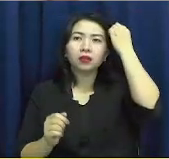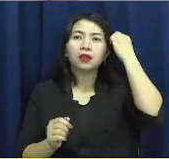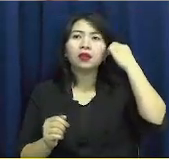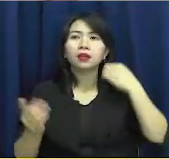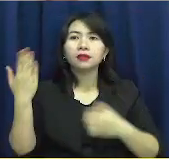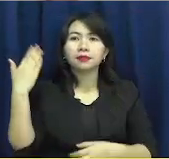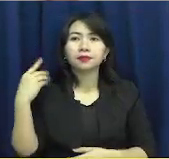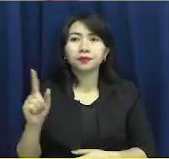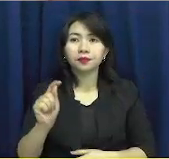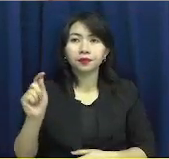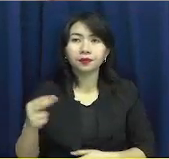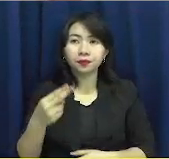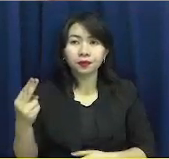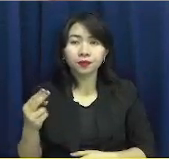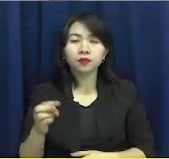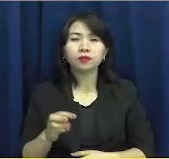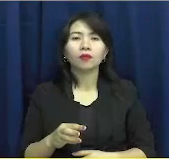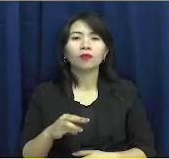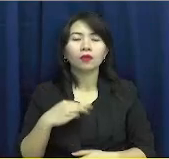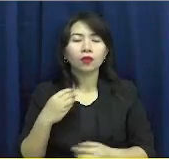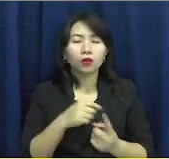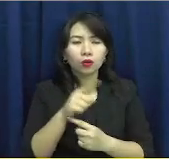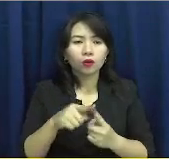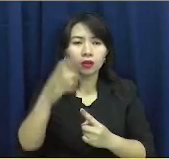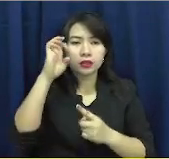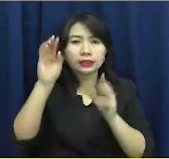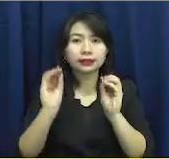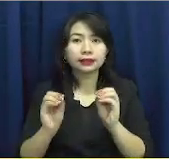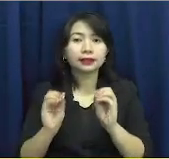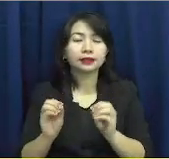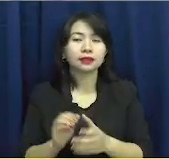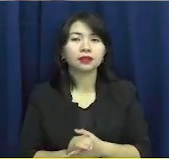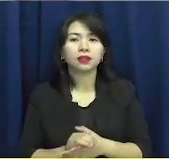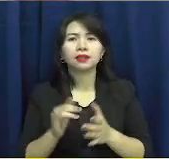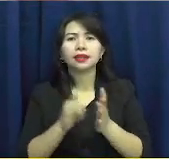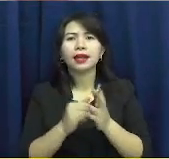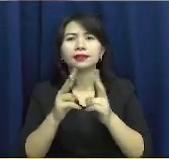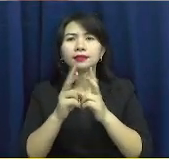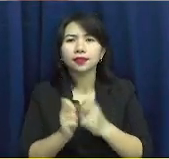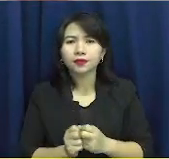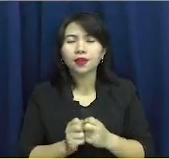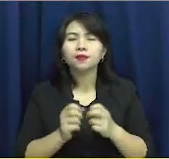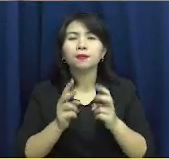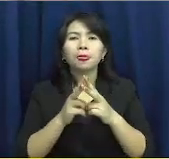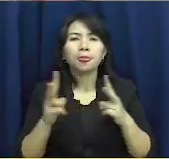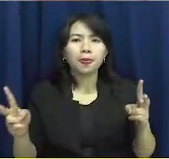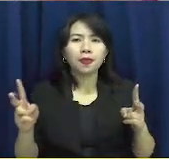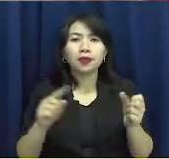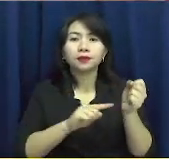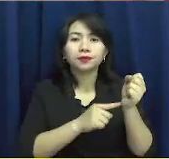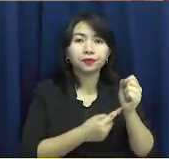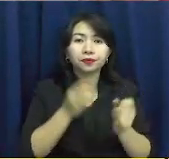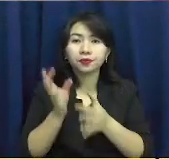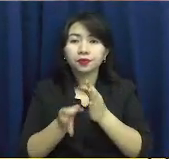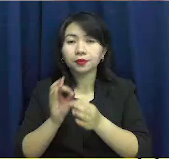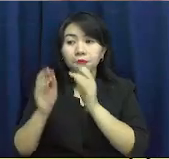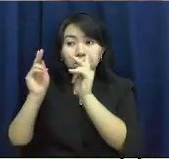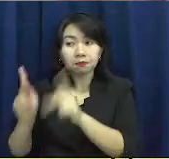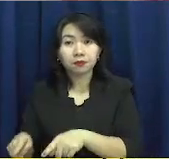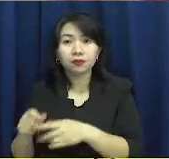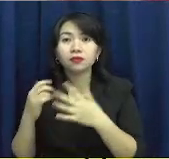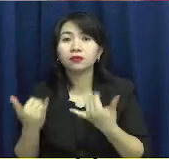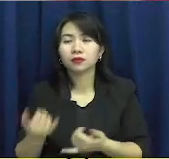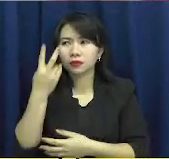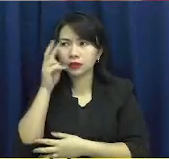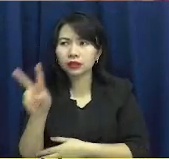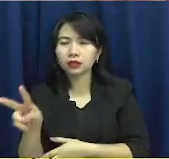last Thursday na nag-host po kami dito. Di ba? Narinig niyo po sa kanya na even sa mga pasimula, sir, pag nakita ng tao na malaki, pero